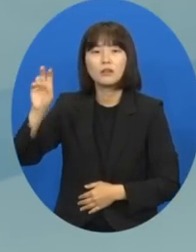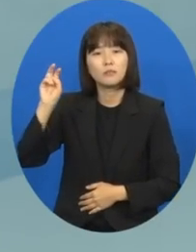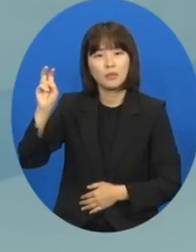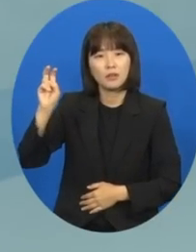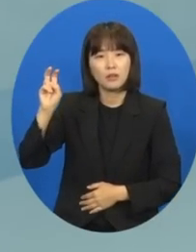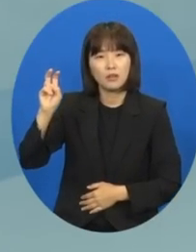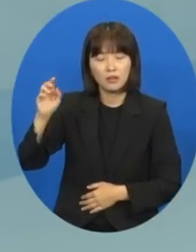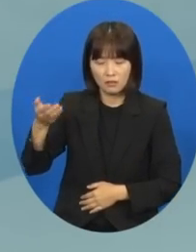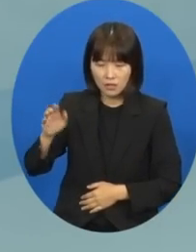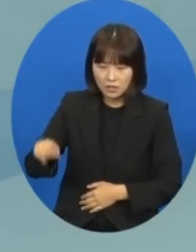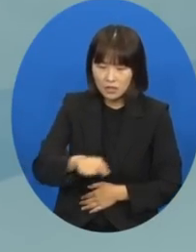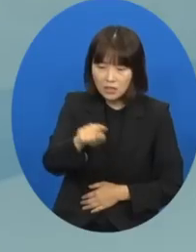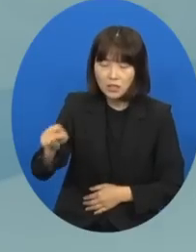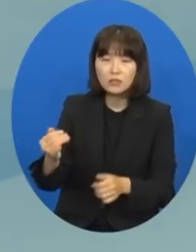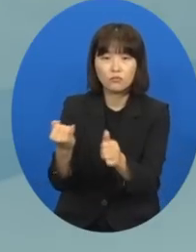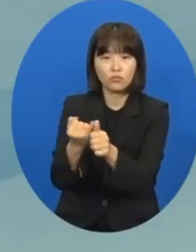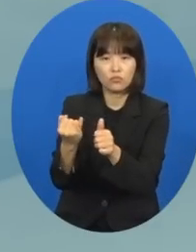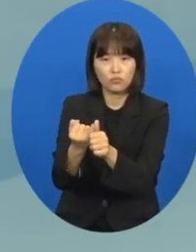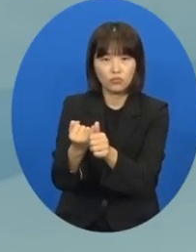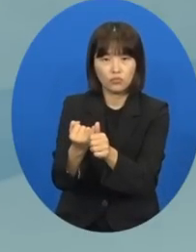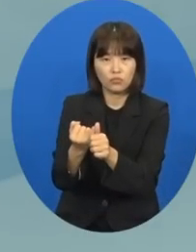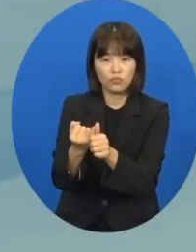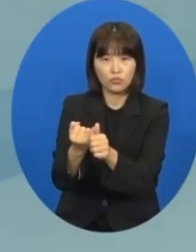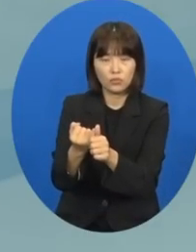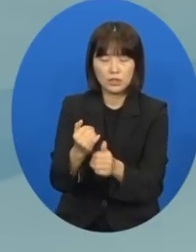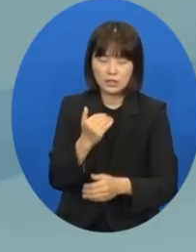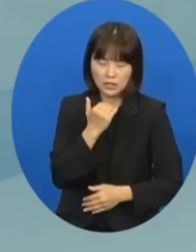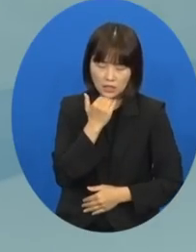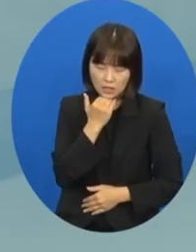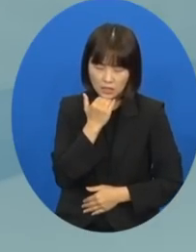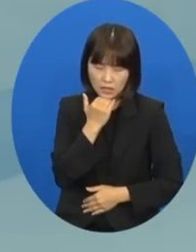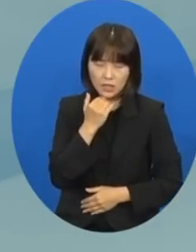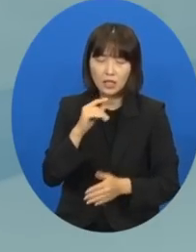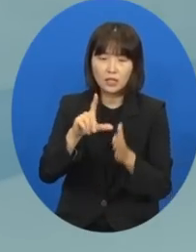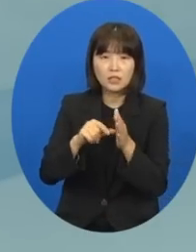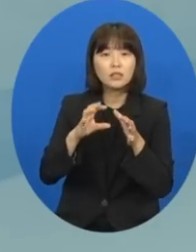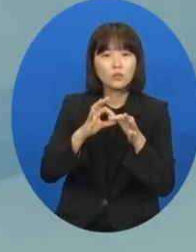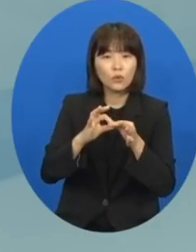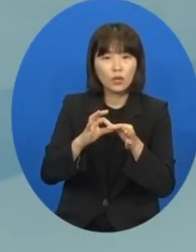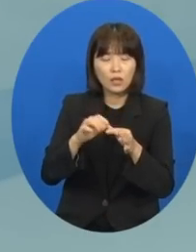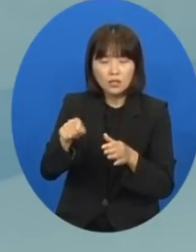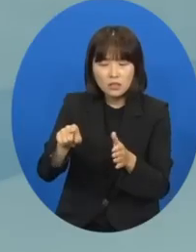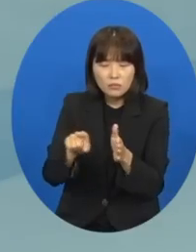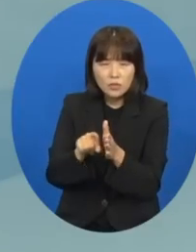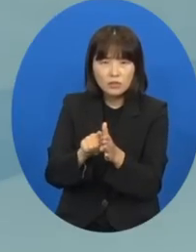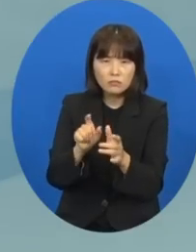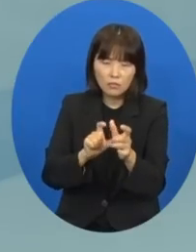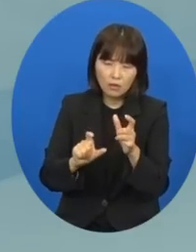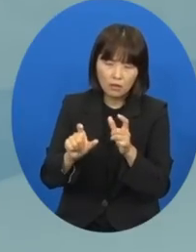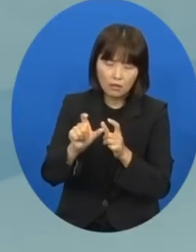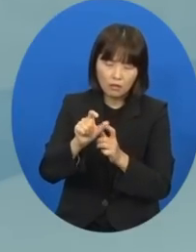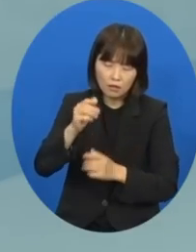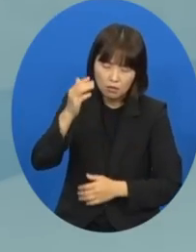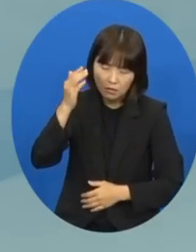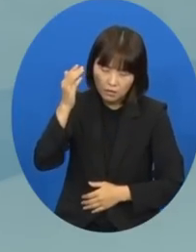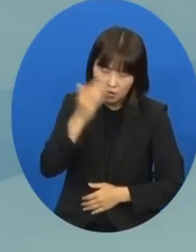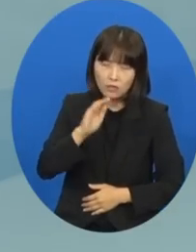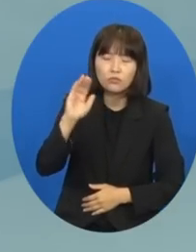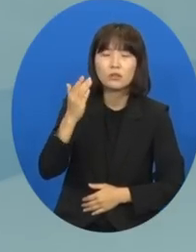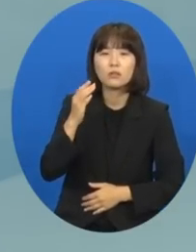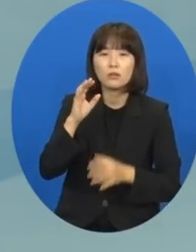그런데 그 부부들이 기다림과 연단의 시간을 통해서 그 믿음이 더욱더 정결하게 되는 것을